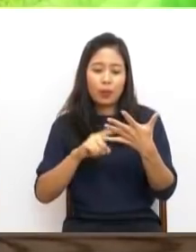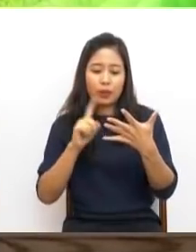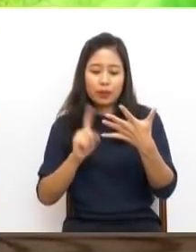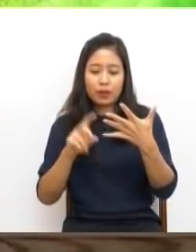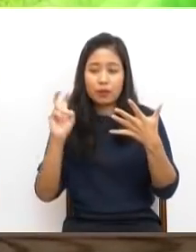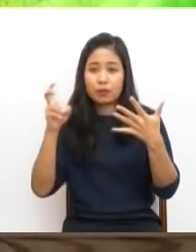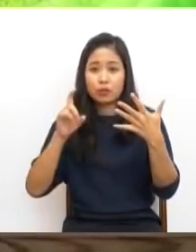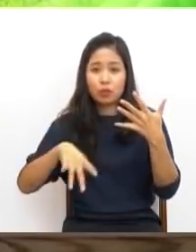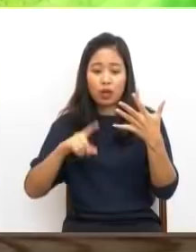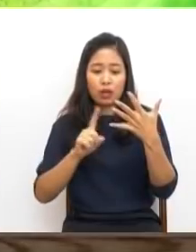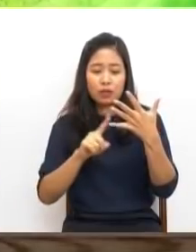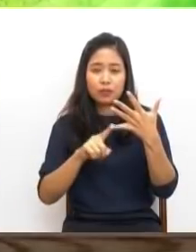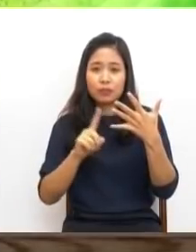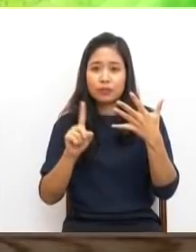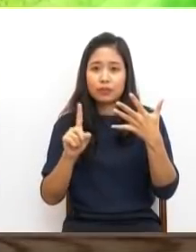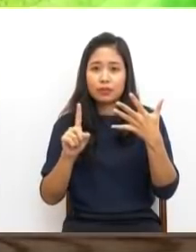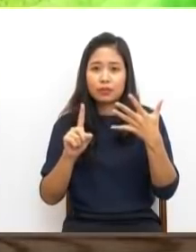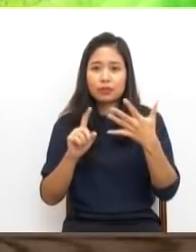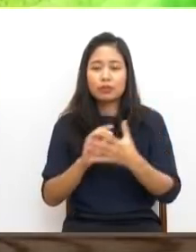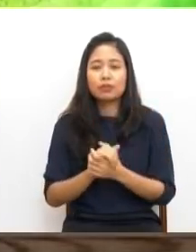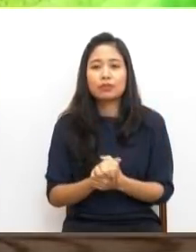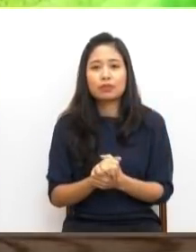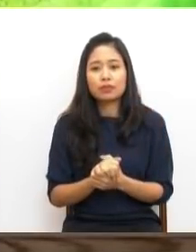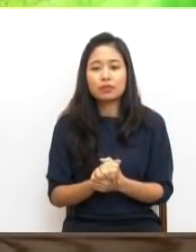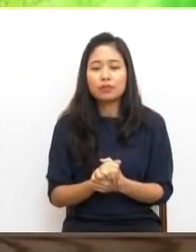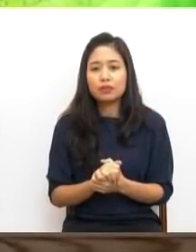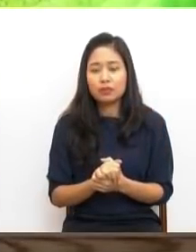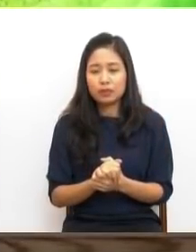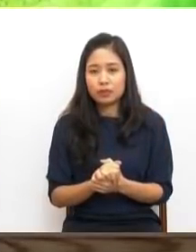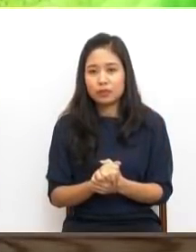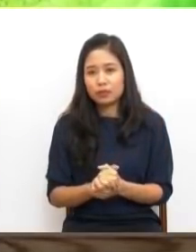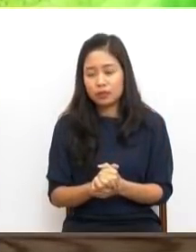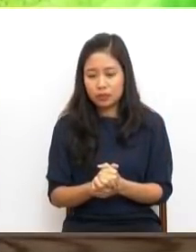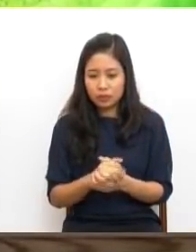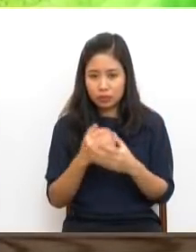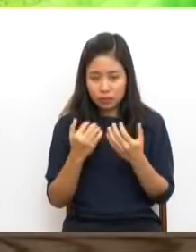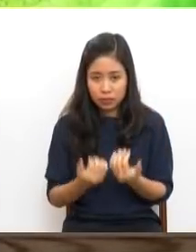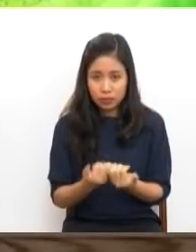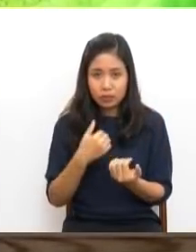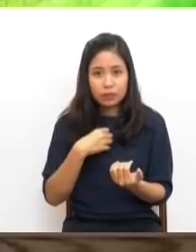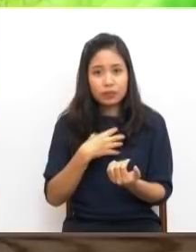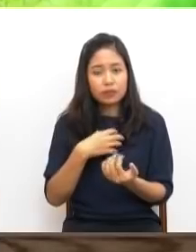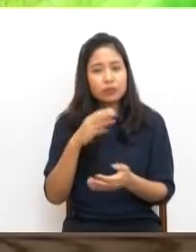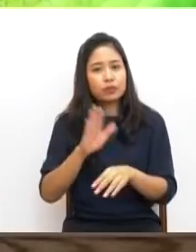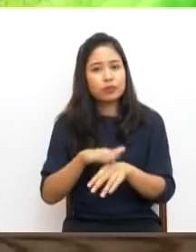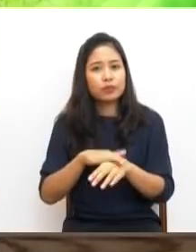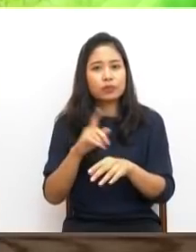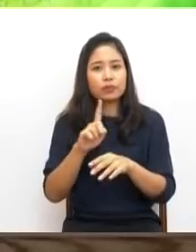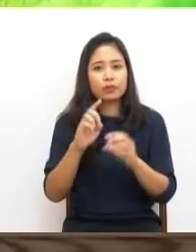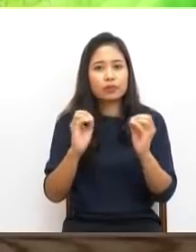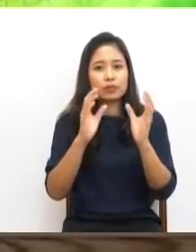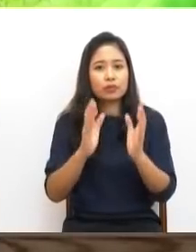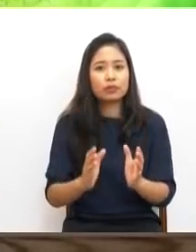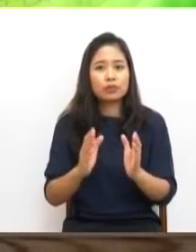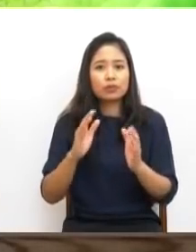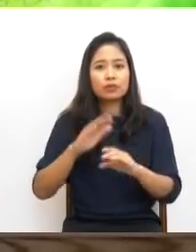5ก็อยากจะสื่อสารไปยังน้องๆหรือคุณครูก็ดี